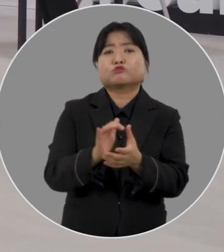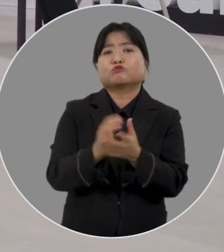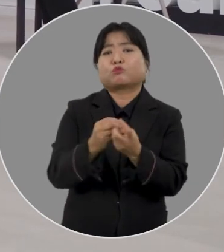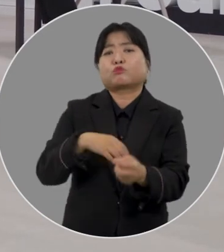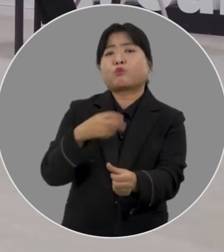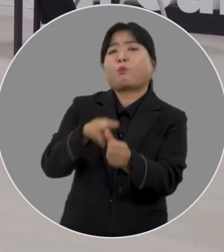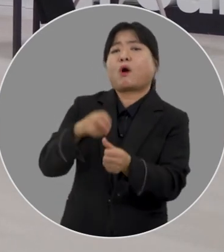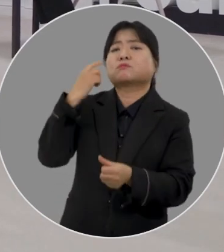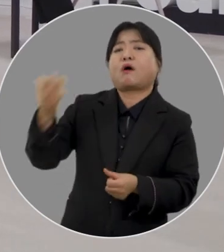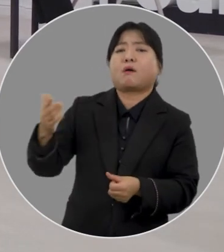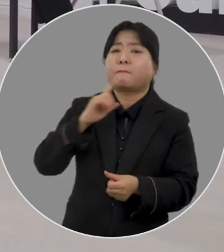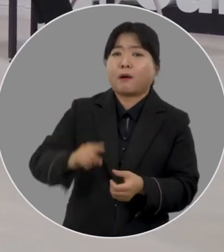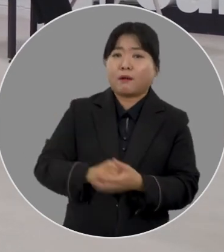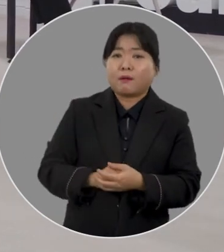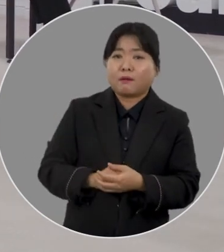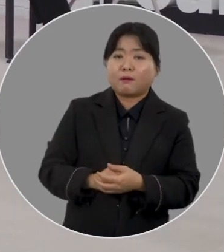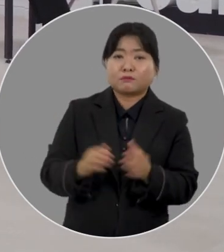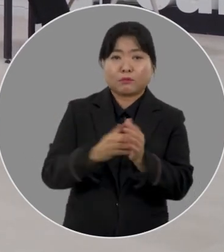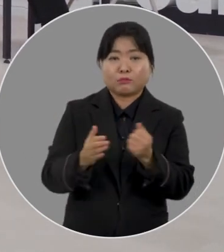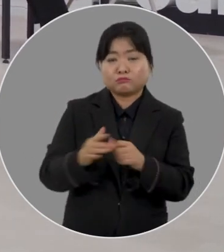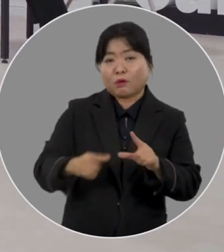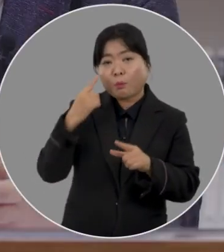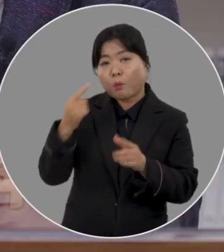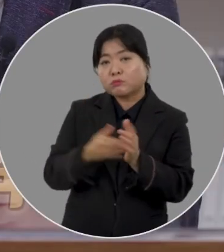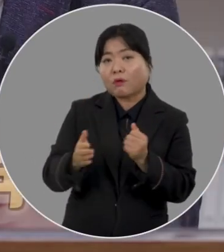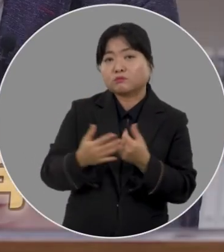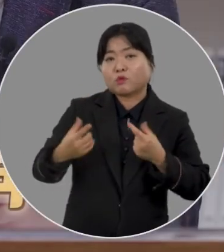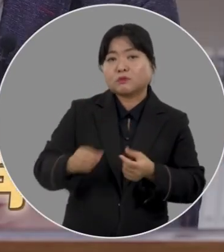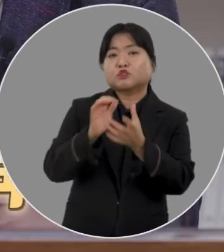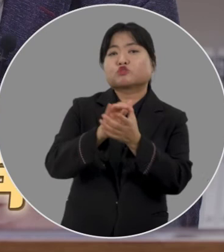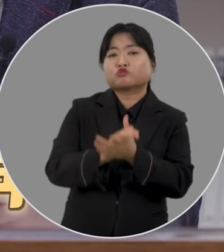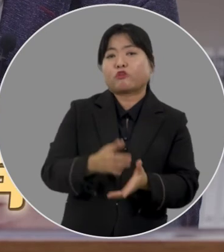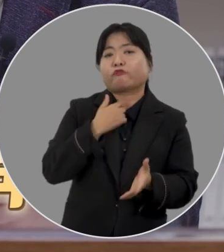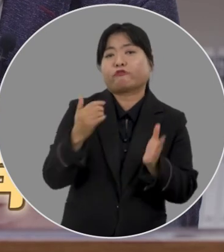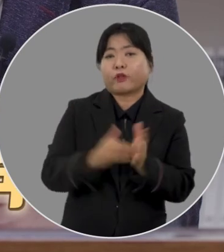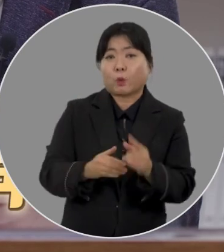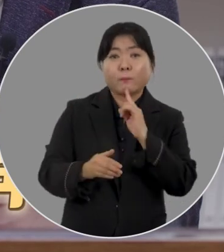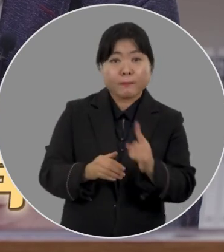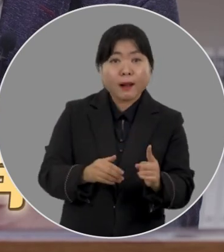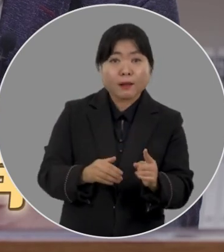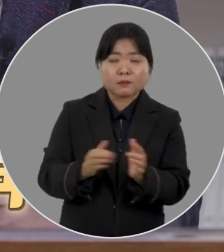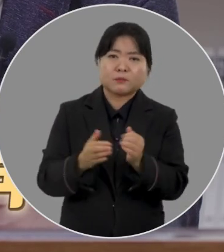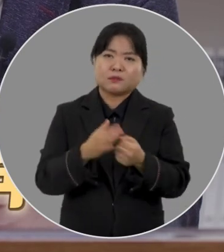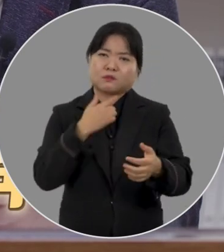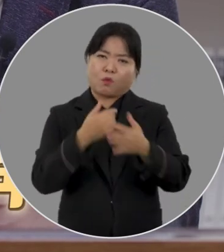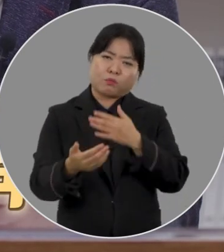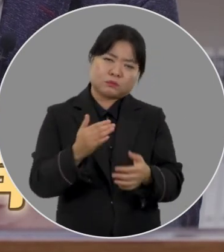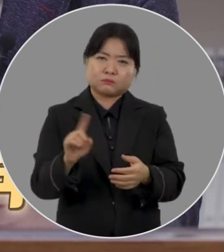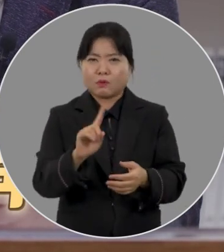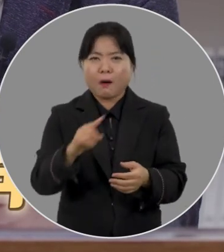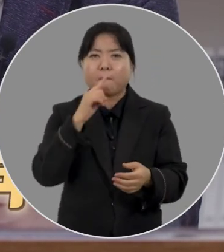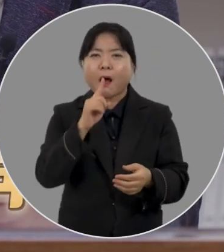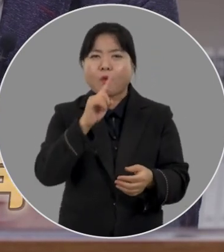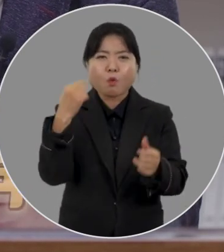반문을 하고 그렇죠. 지내보니까 그냥 똑같은 친구더라. 사실 그 경험은 어떠한 말로 하는 어떤 교육보다도 이제